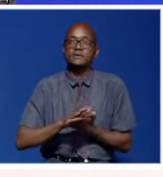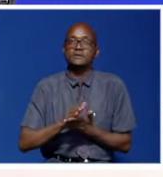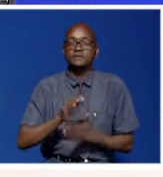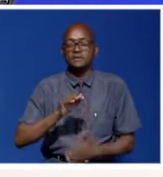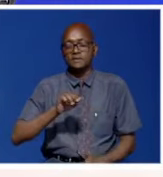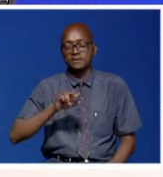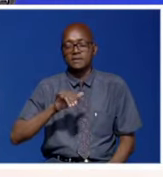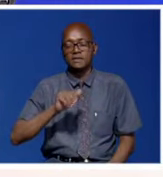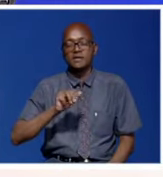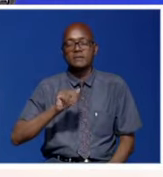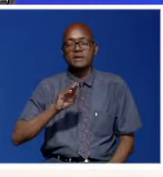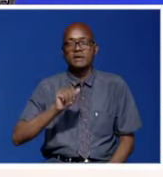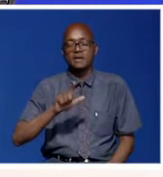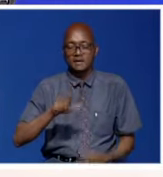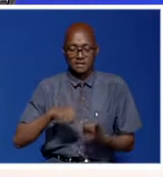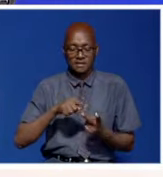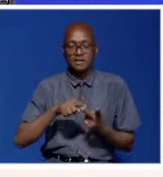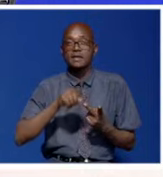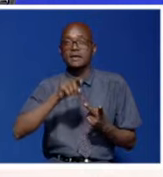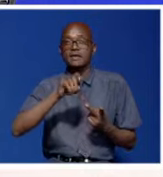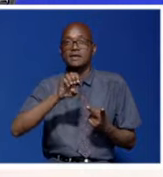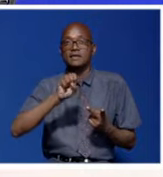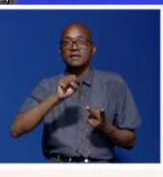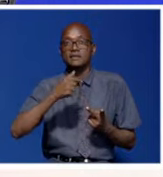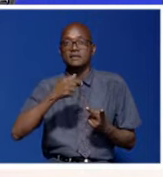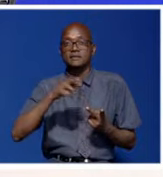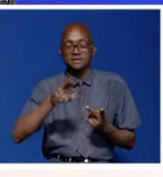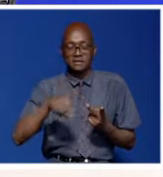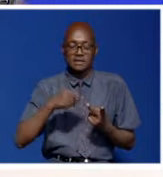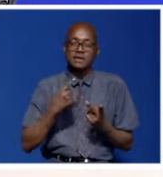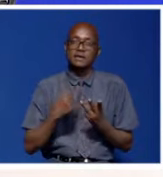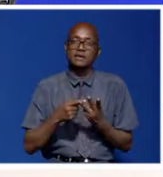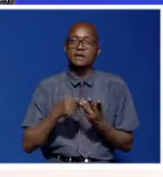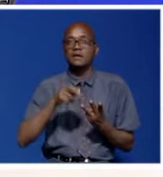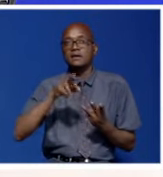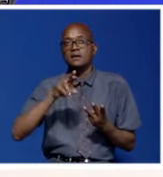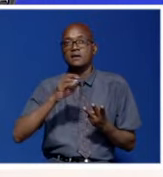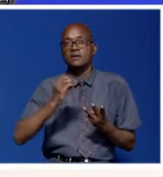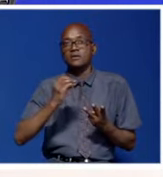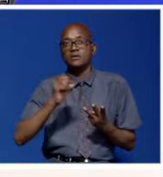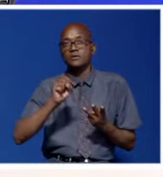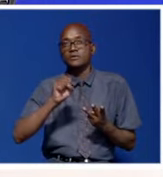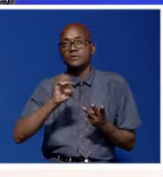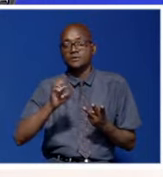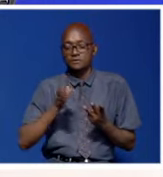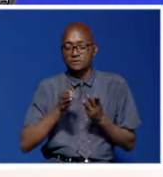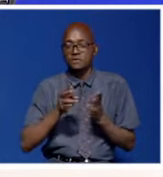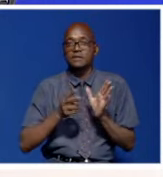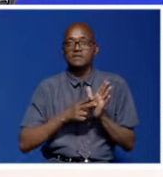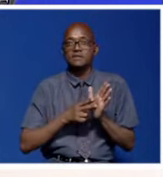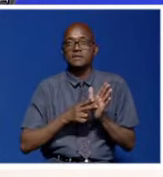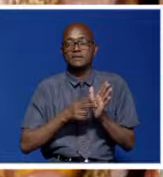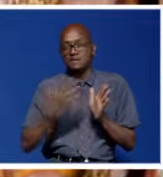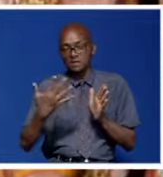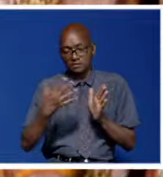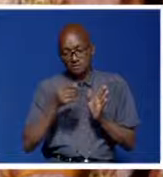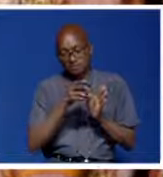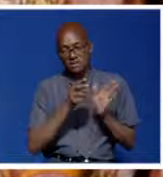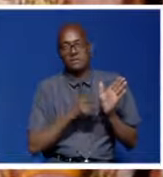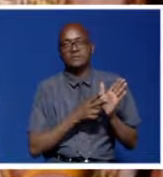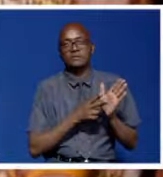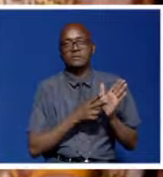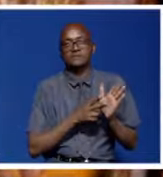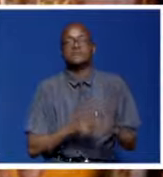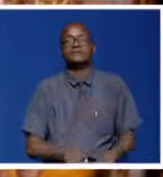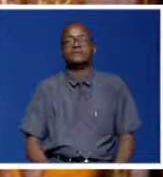ni Esther Samuel aliyekuwa anasoma darasa la 7 na Rosie Samuel aliyekuwa mwanafunzi wa darasa la 5.